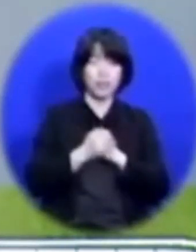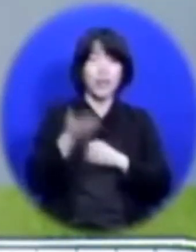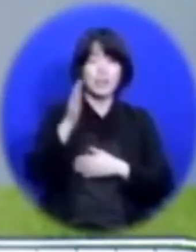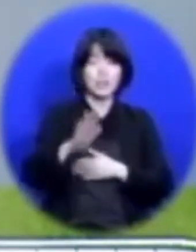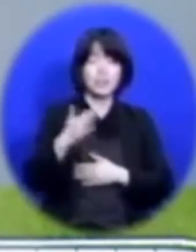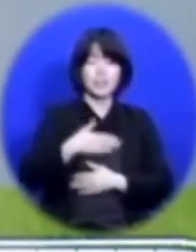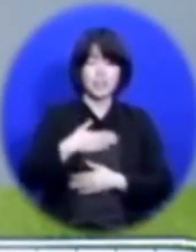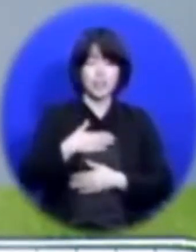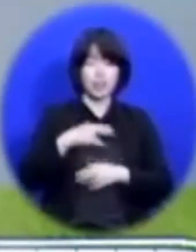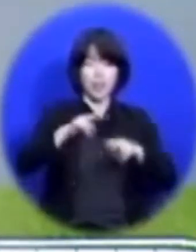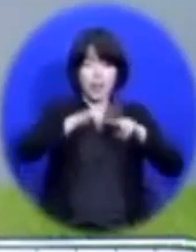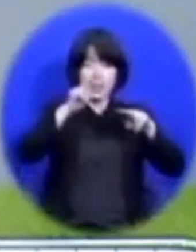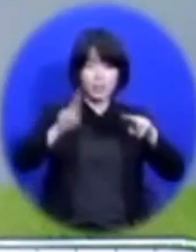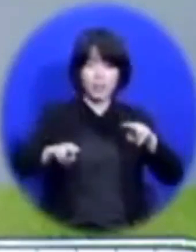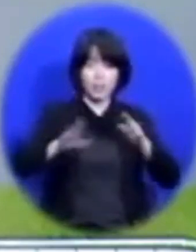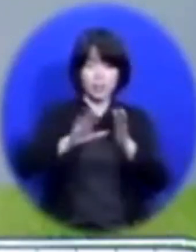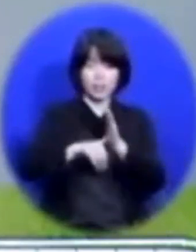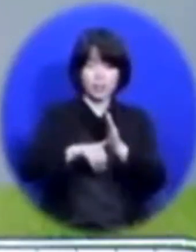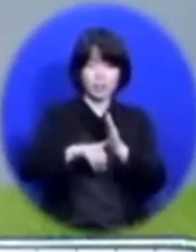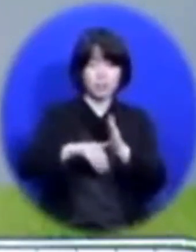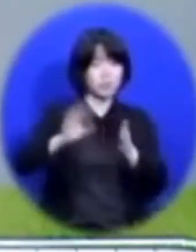하지만제가은퇴할즈음에는